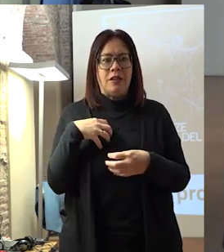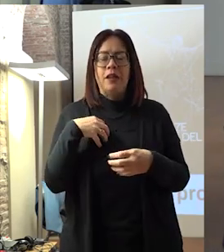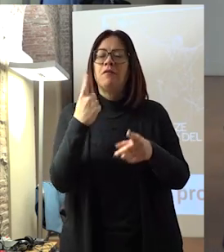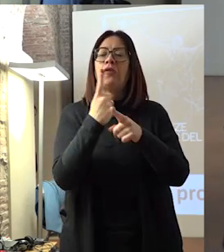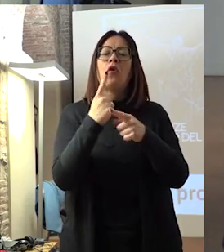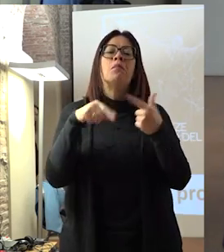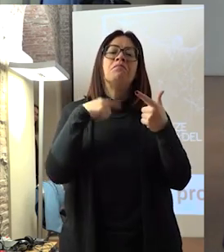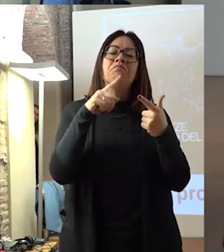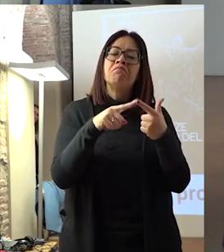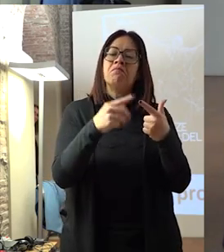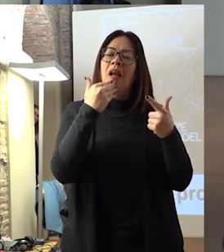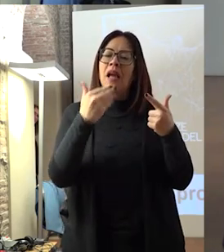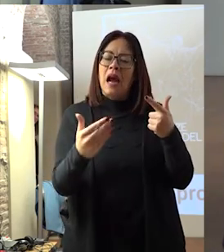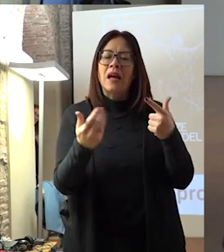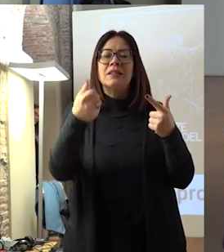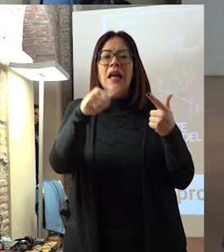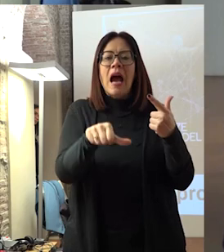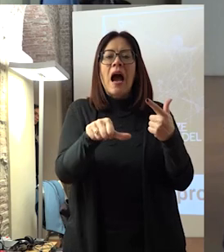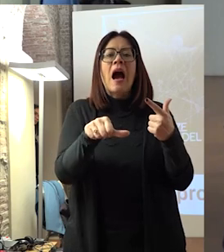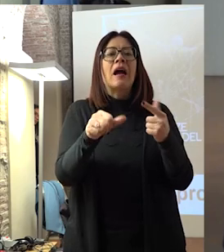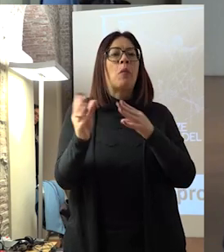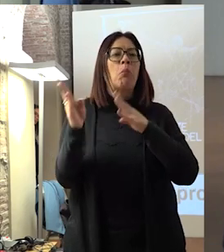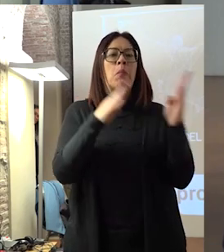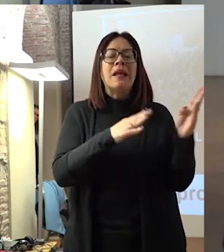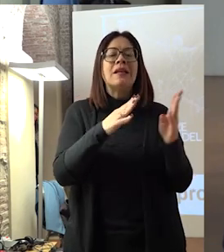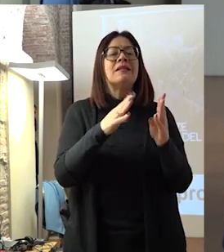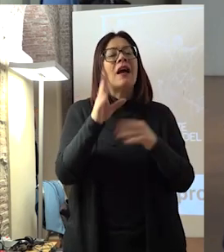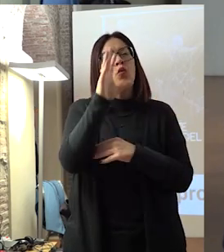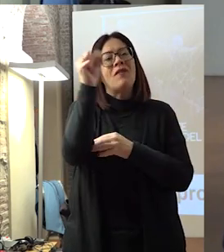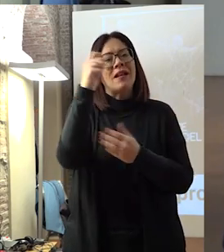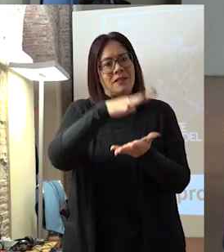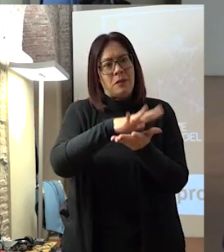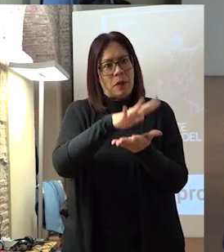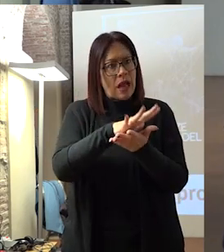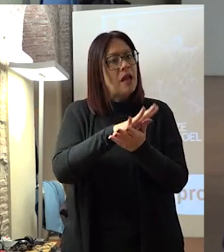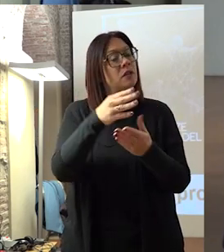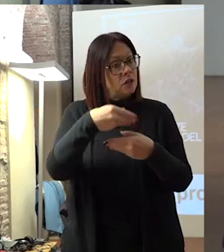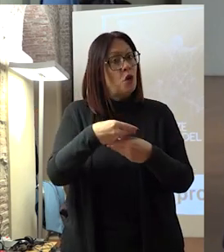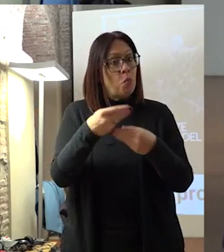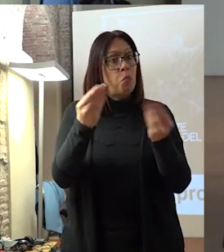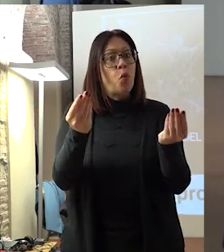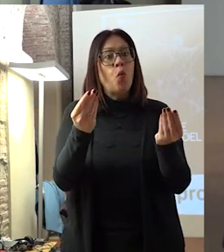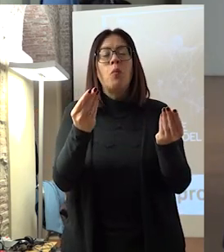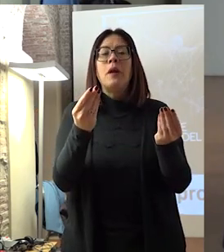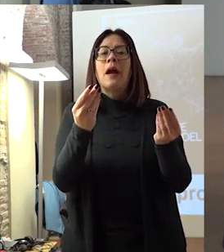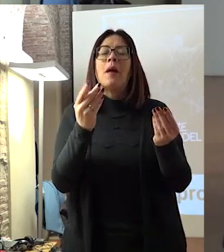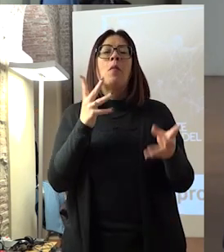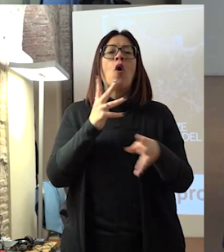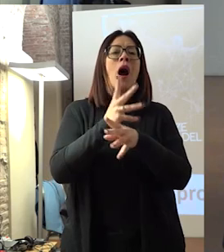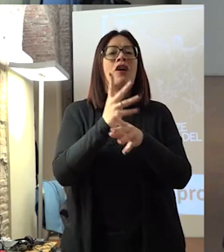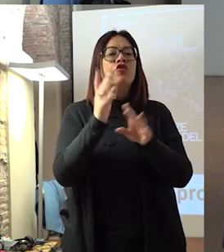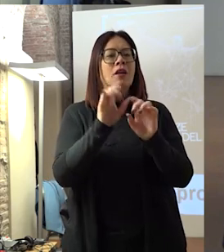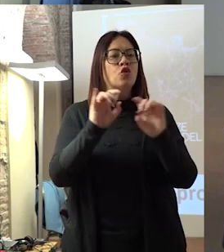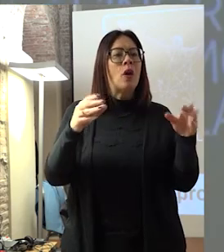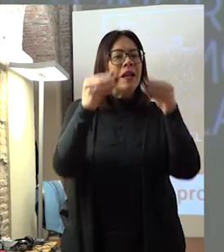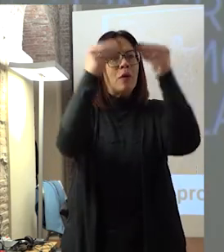ringraziare la Pisa University Press che pubblica con accesso libero questa piattaforma su